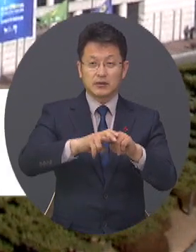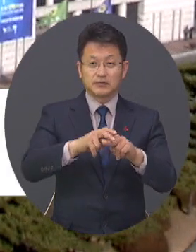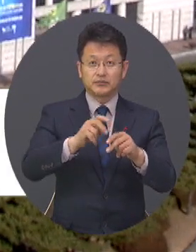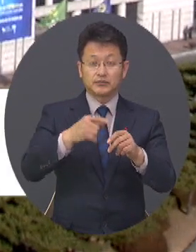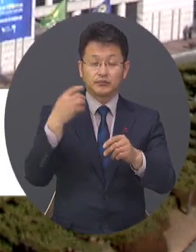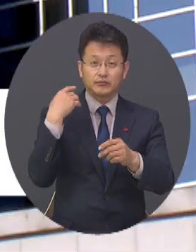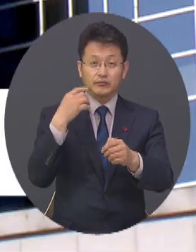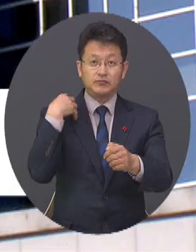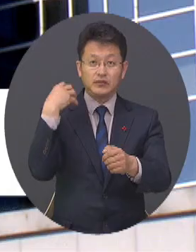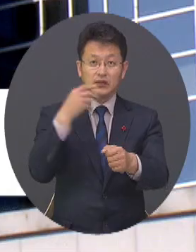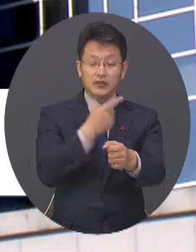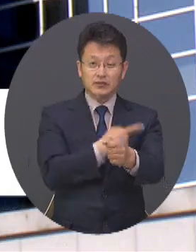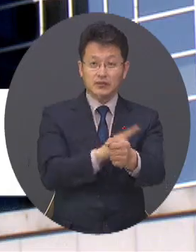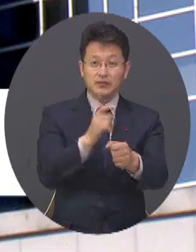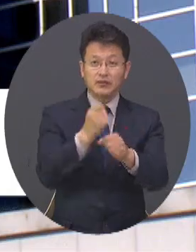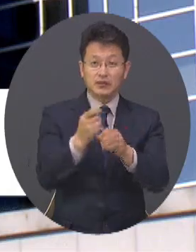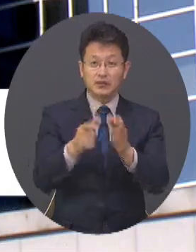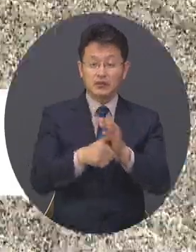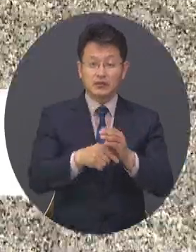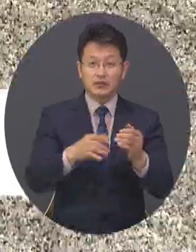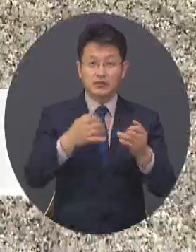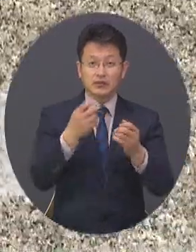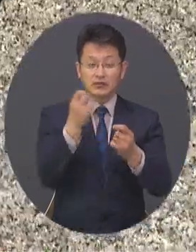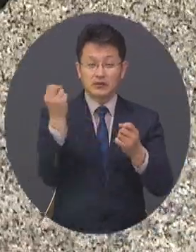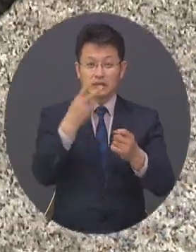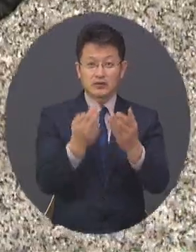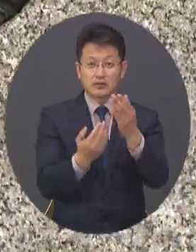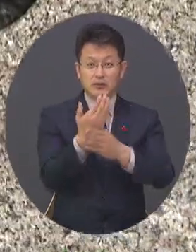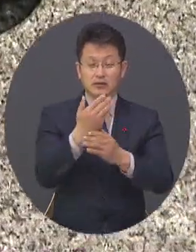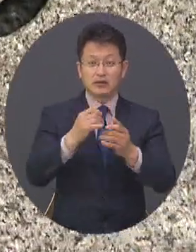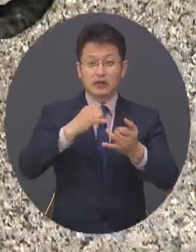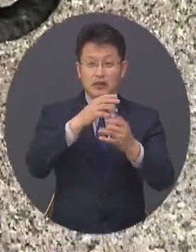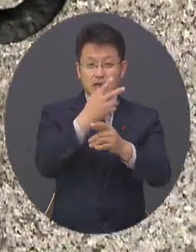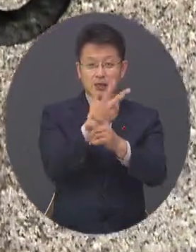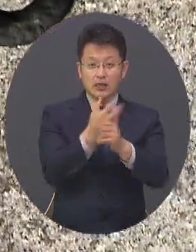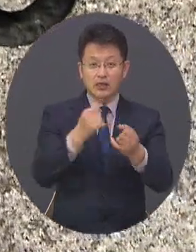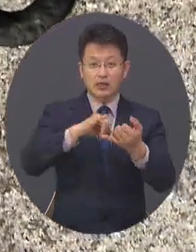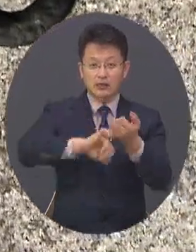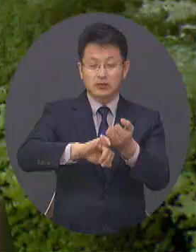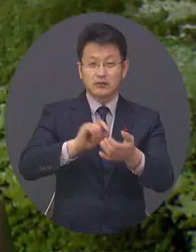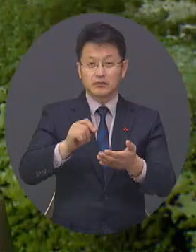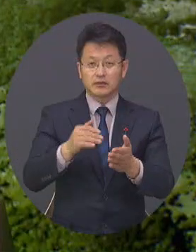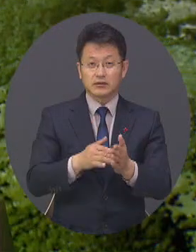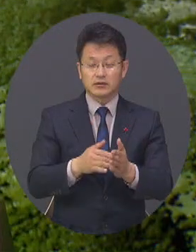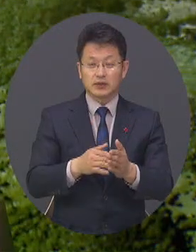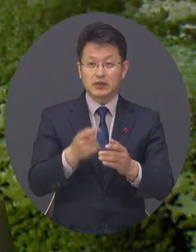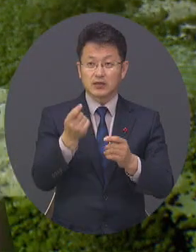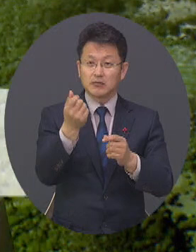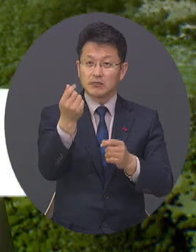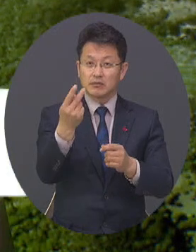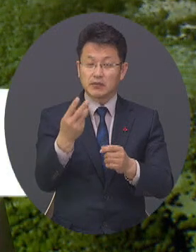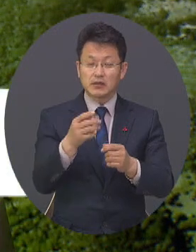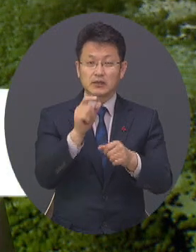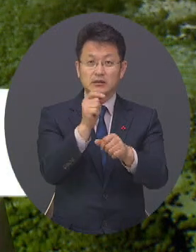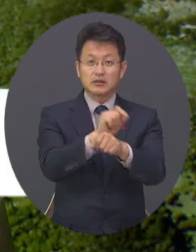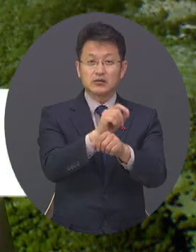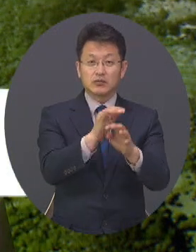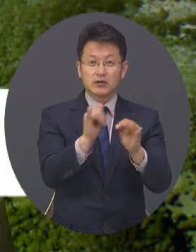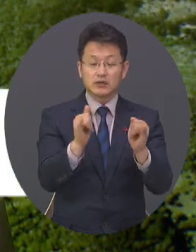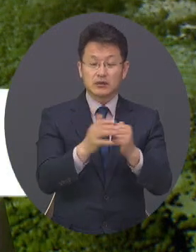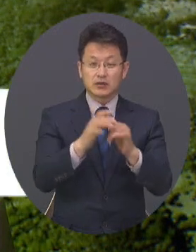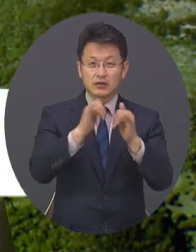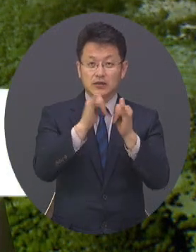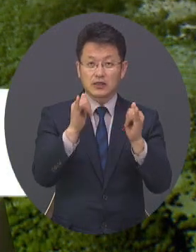2명에 대해선 재발방지 확약서를 받는 등 사태 수습에 나섰습니다 1보 직원들이 사회적